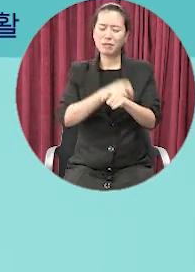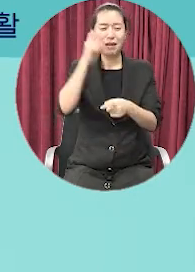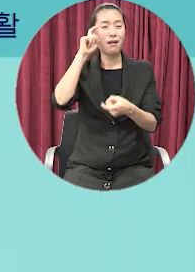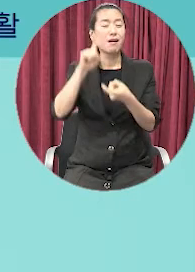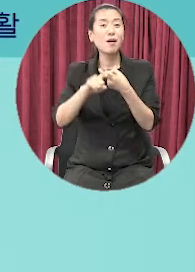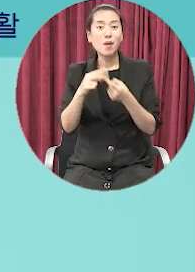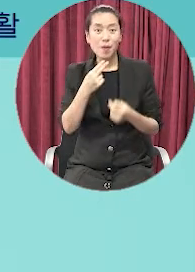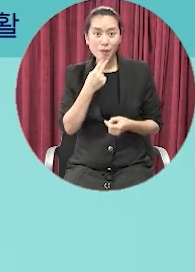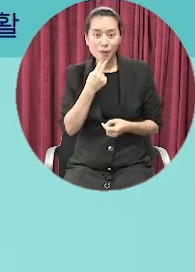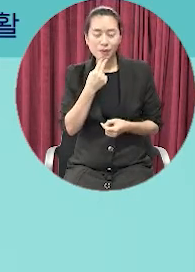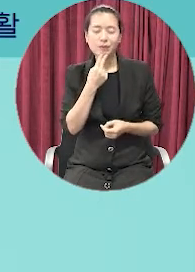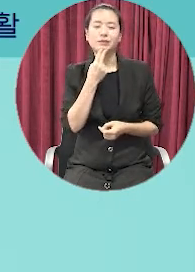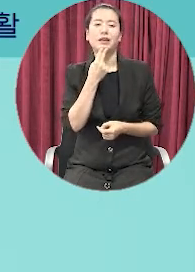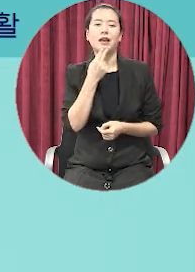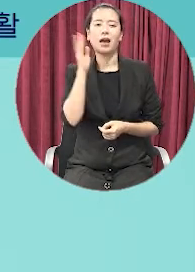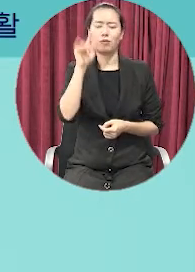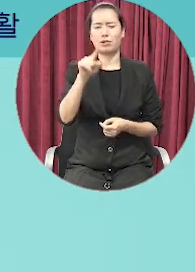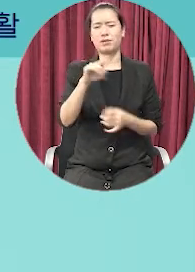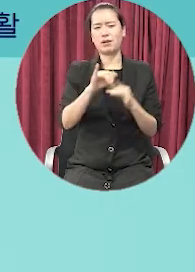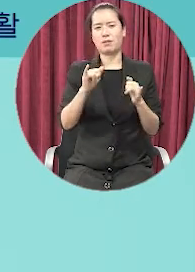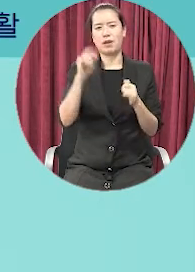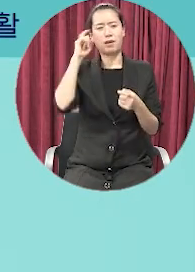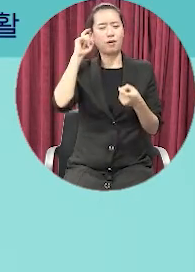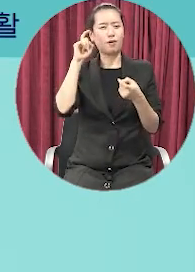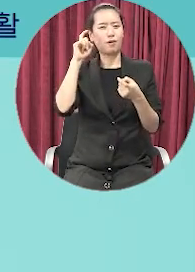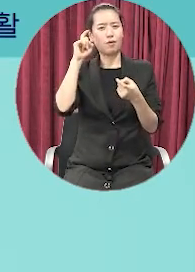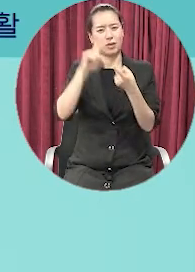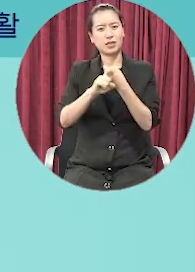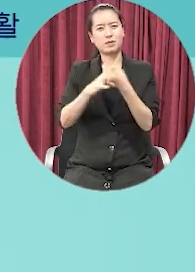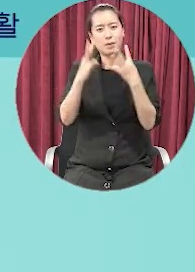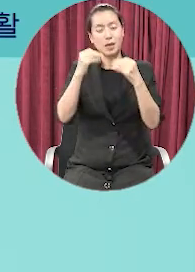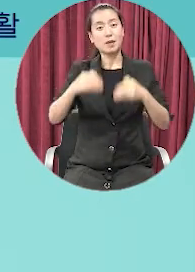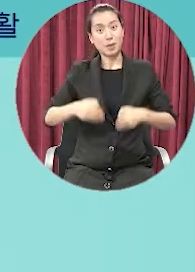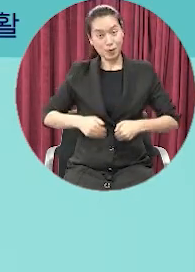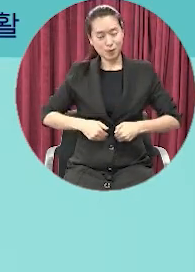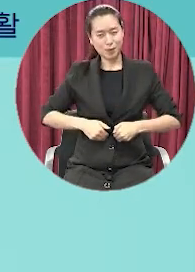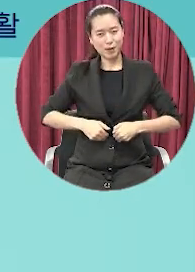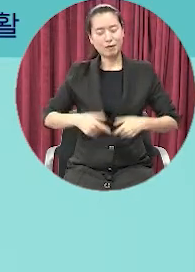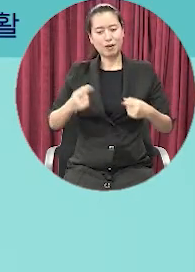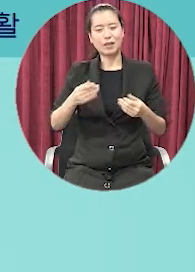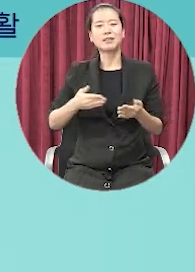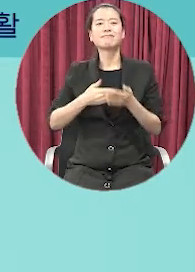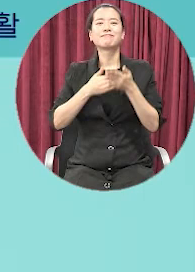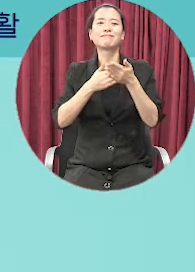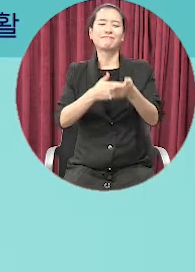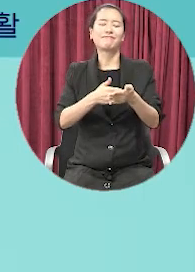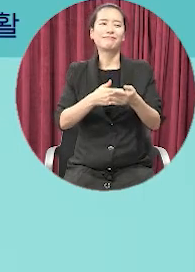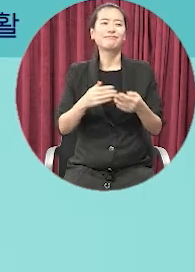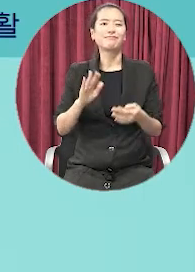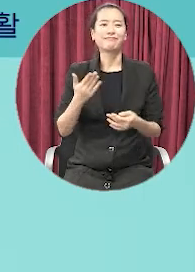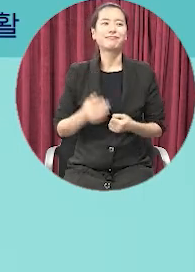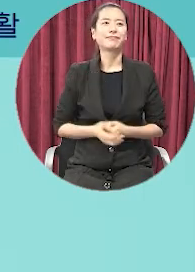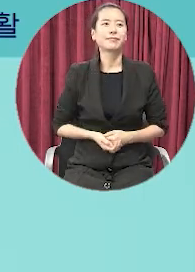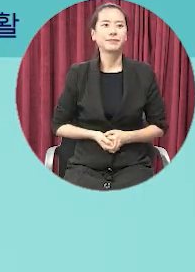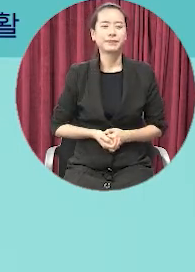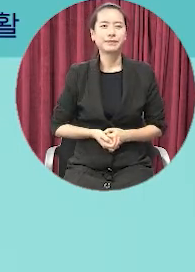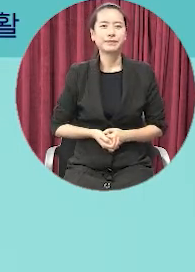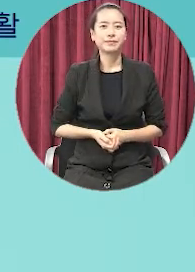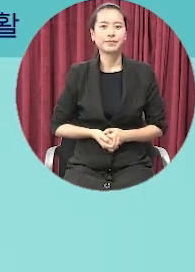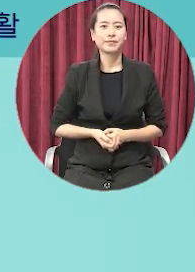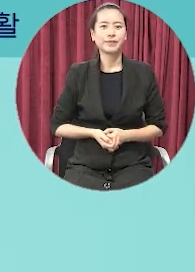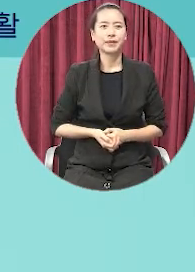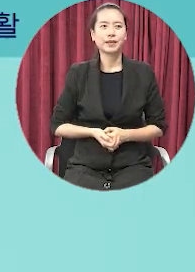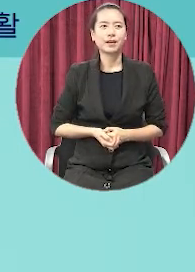그런 케어기버에 대한 관심이 앞으로 필요할 것 같아서 이런 연구를 제안해서 수행하게 됐었습니다. 연구